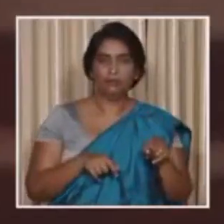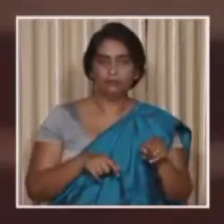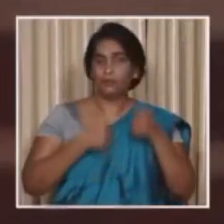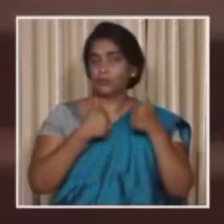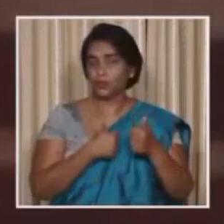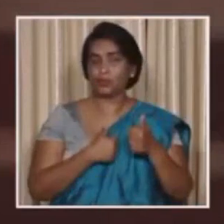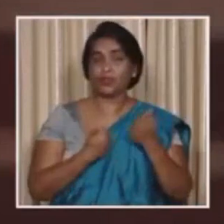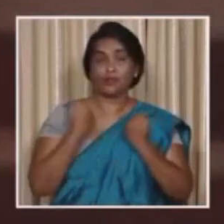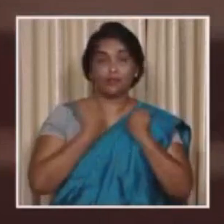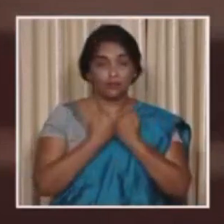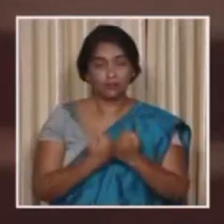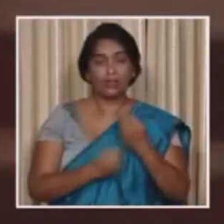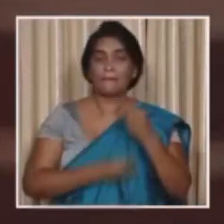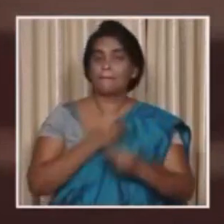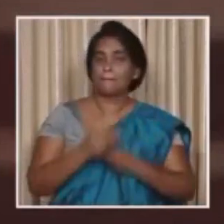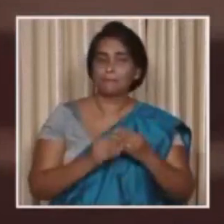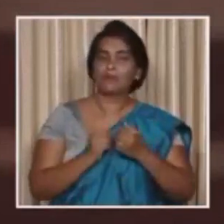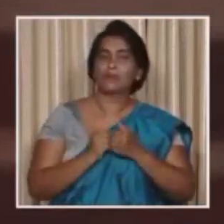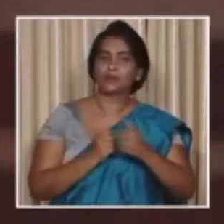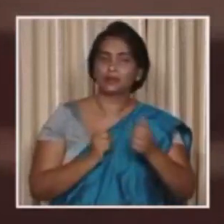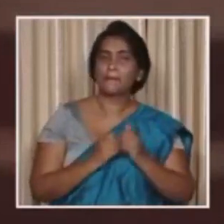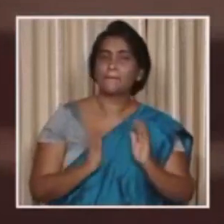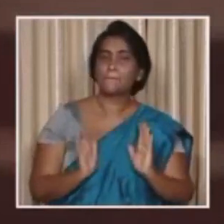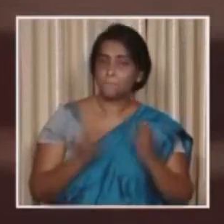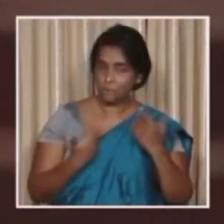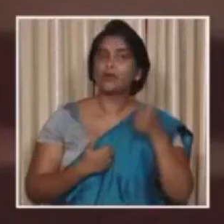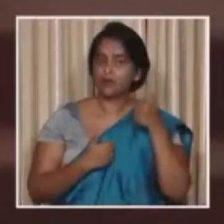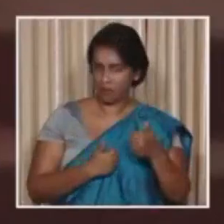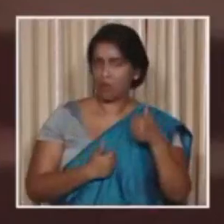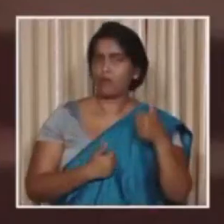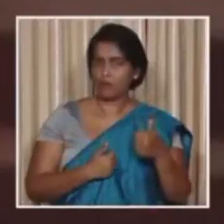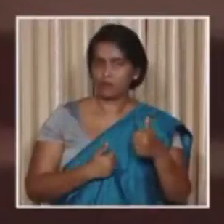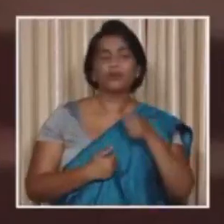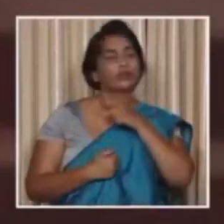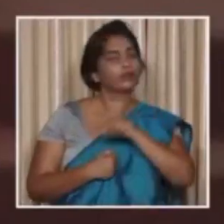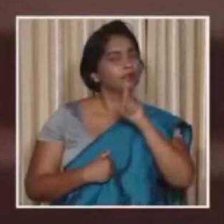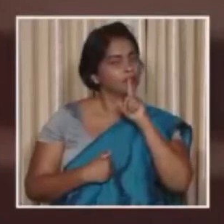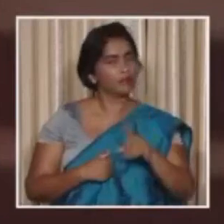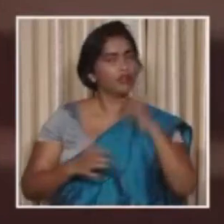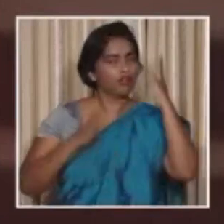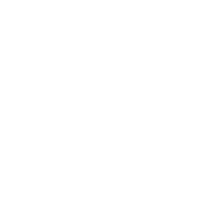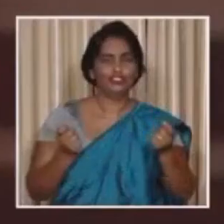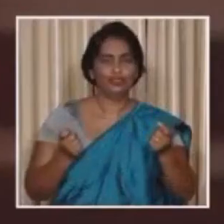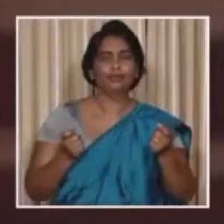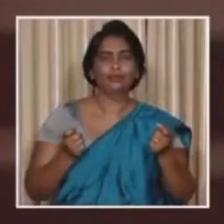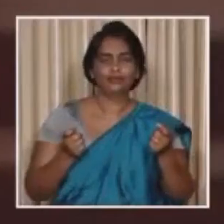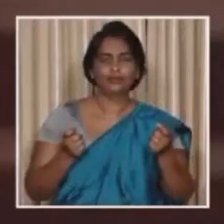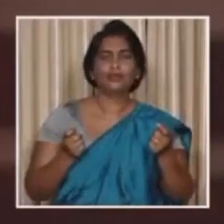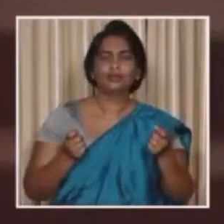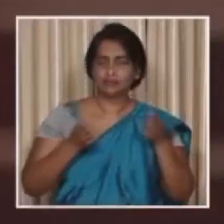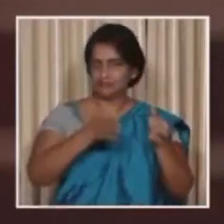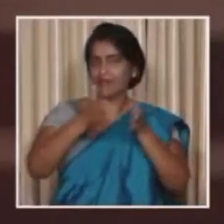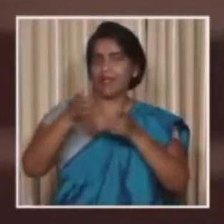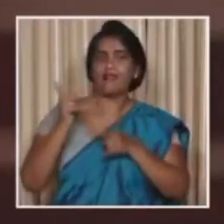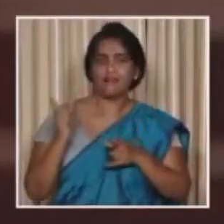හොඳ වාහන වලින් ඇවිල්ලා මේ ව්‍යාපාරය කරගෙන යන්න පටන් ගත්තා ඒක හොඳ දෙයක් ඔබතුමා කිව්වා වගේ ලෝකේ හැම රටකම ස්ට්‍රීට් ෆුඩ් මෙව